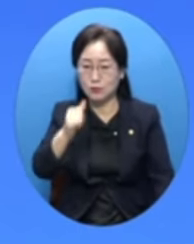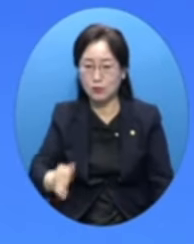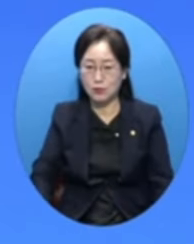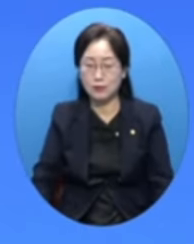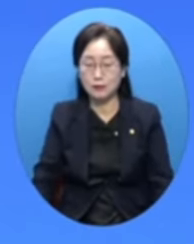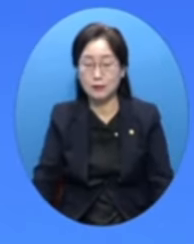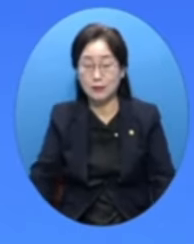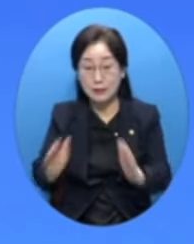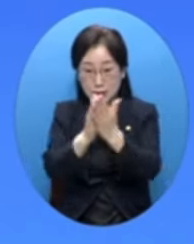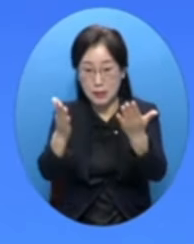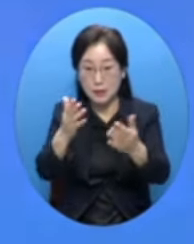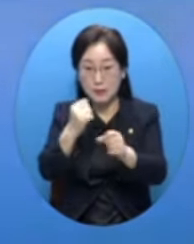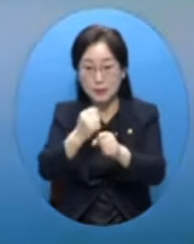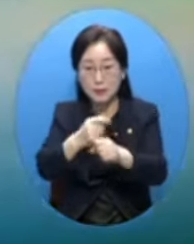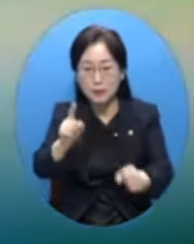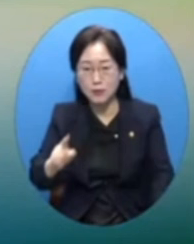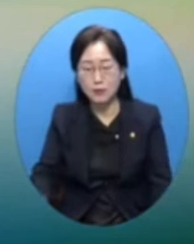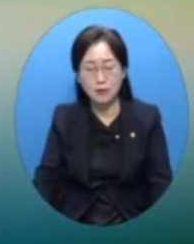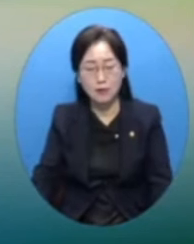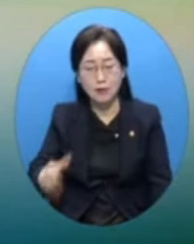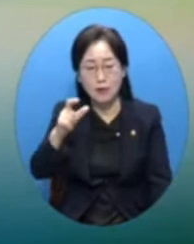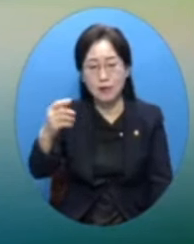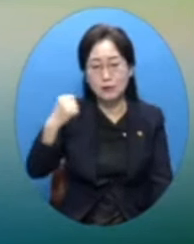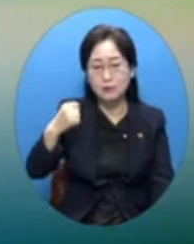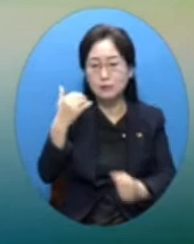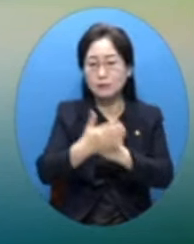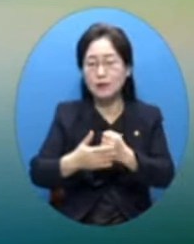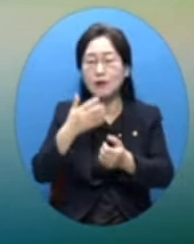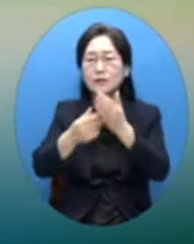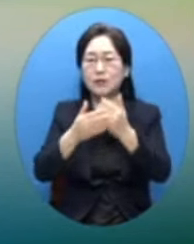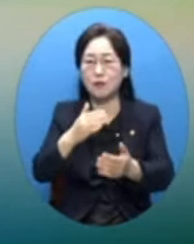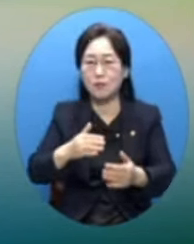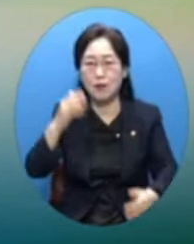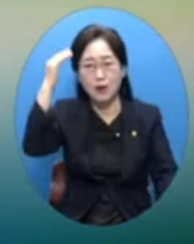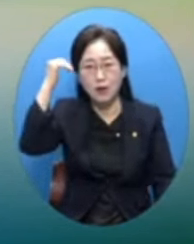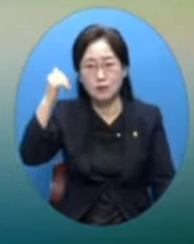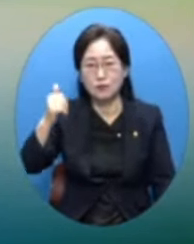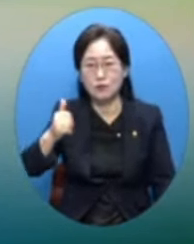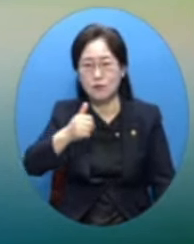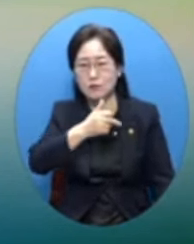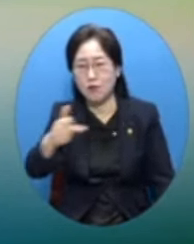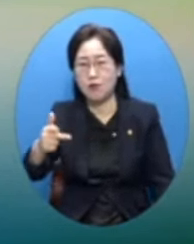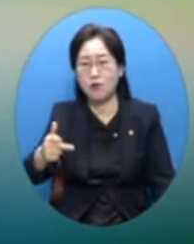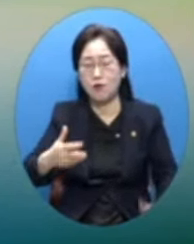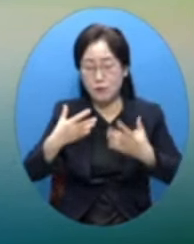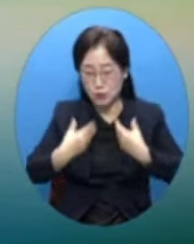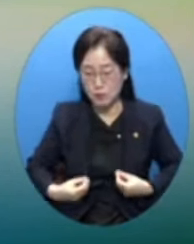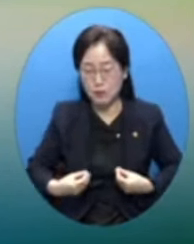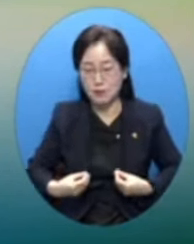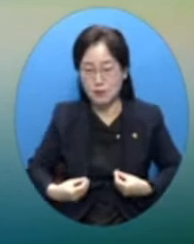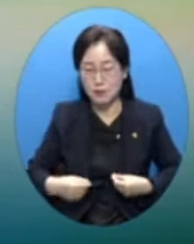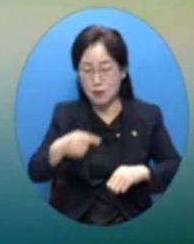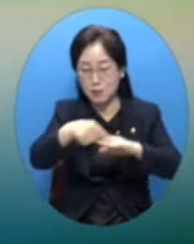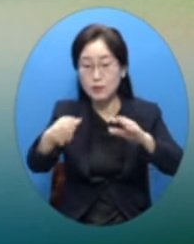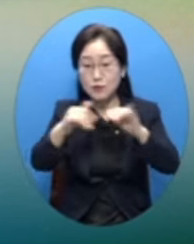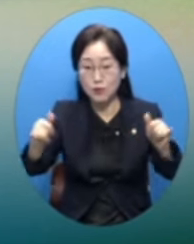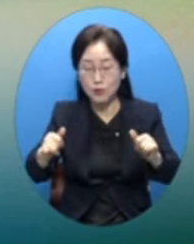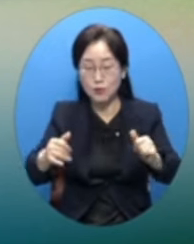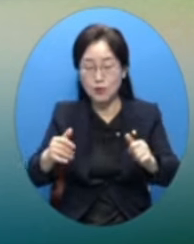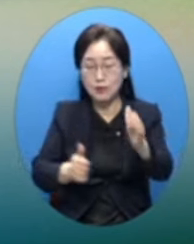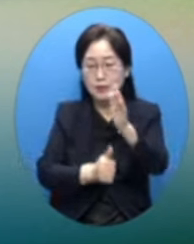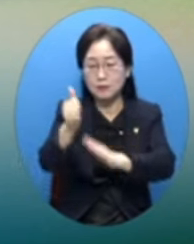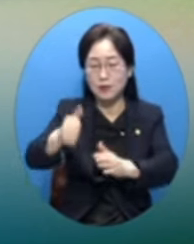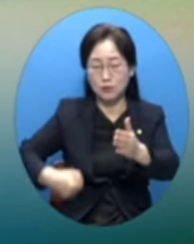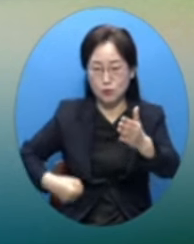정리했습니다. 강력한 은혜 체험이 한국에 큰 영향을 주었다. 둘째로 절망하고 있는 민족에게 희망과 용기를